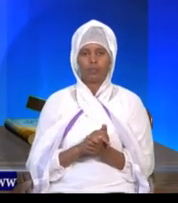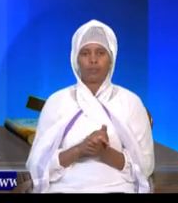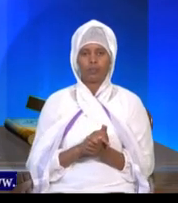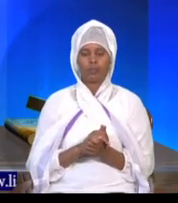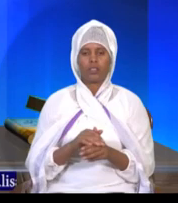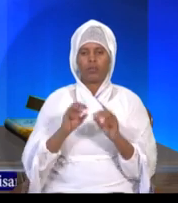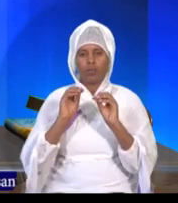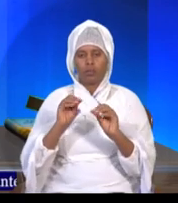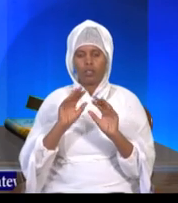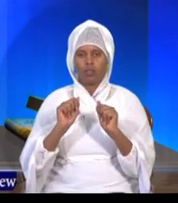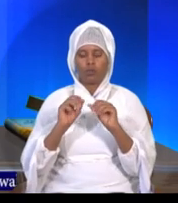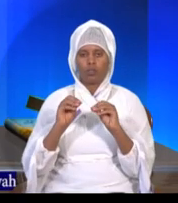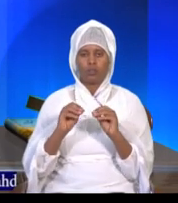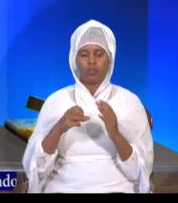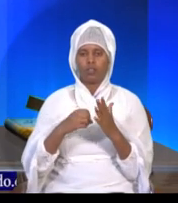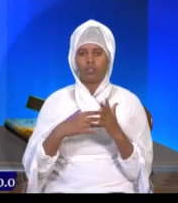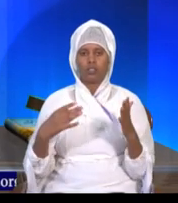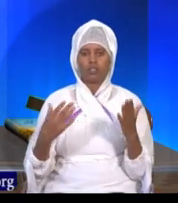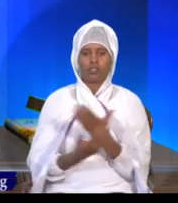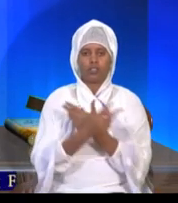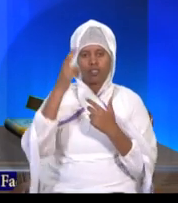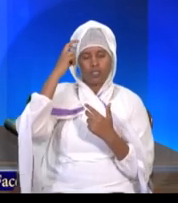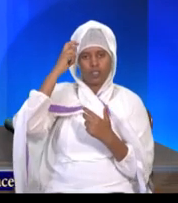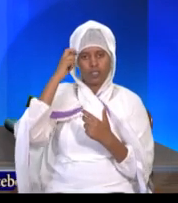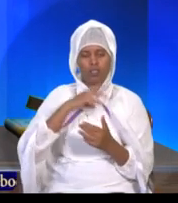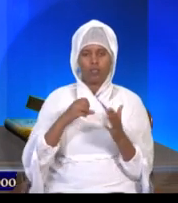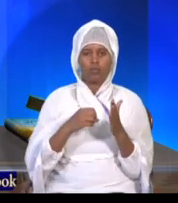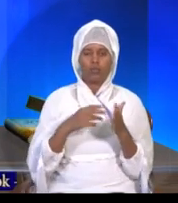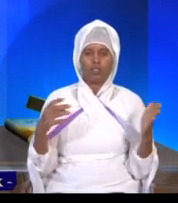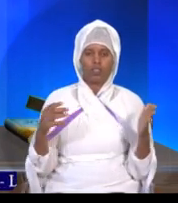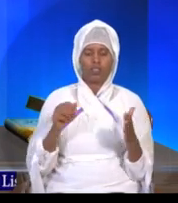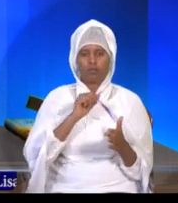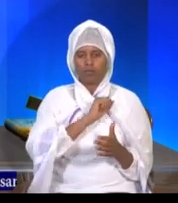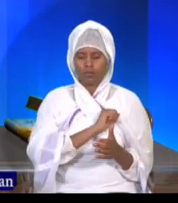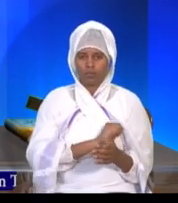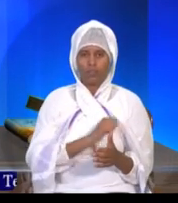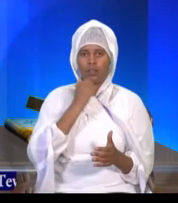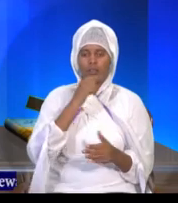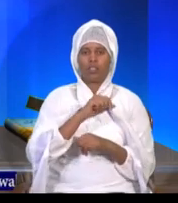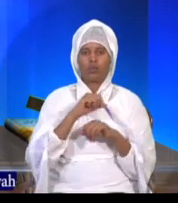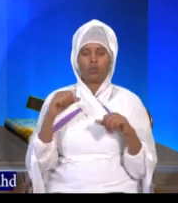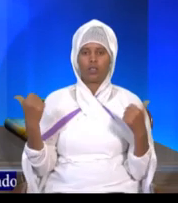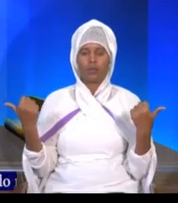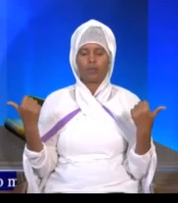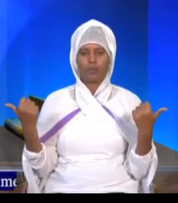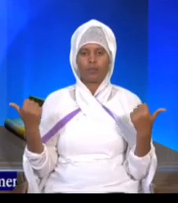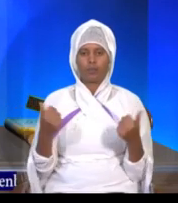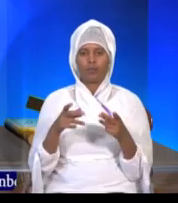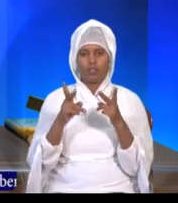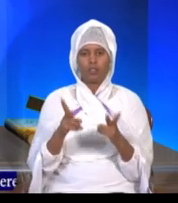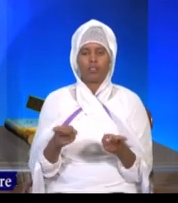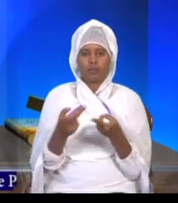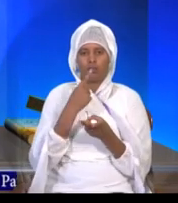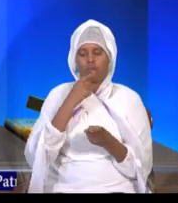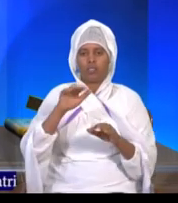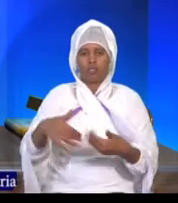ዘለዋ መምሃሪ ክኸውን እዩ ስለዚ እቲ ዘይንስሓሉ ምክንያት ትሑትነት ተባሂሉ ዝፅዋዕ